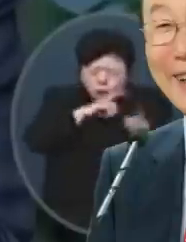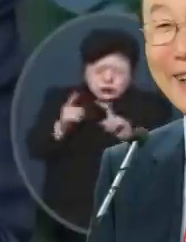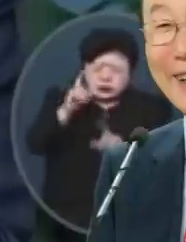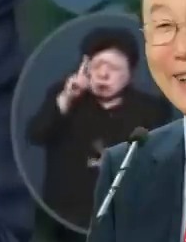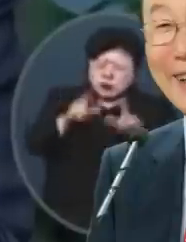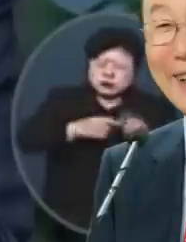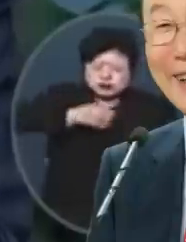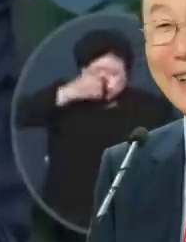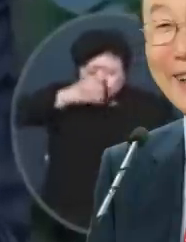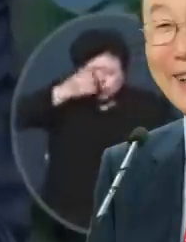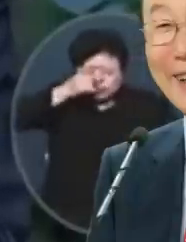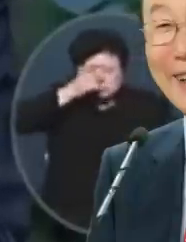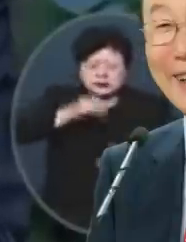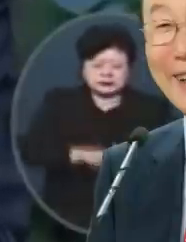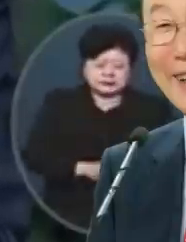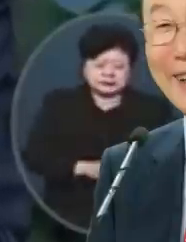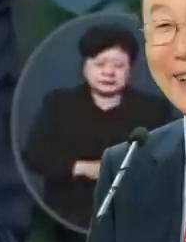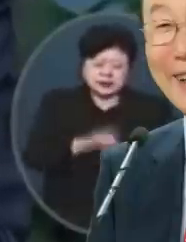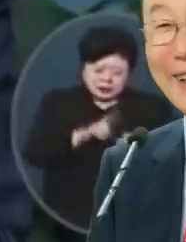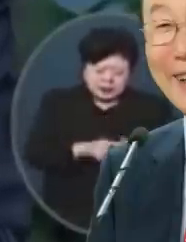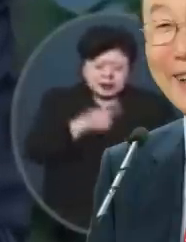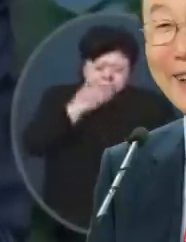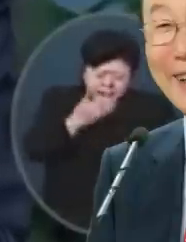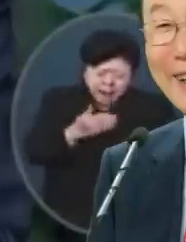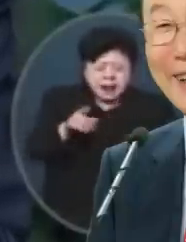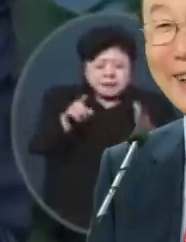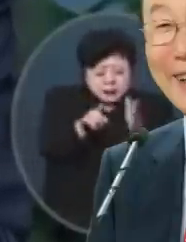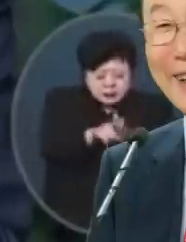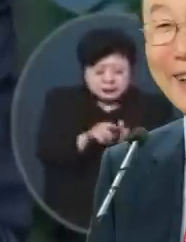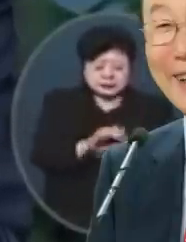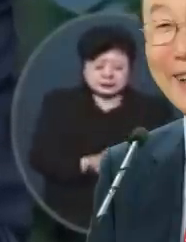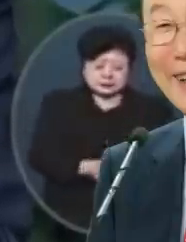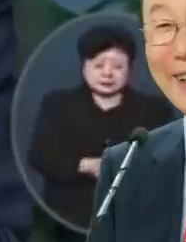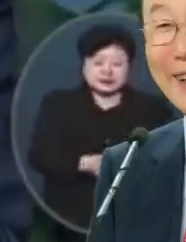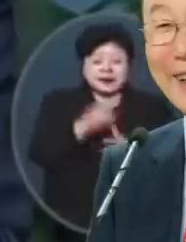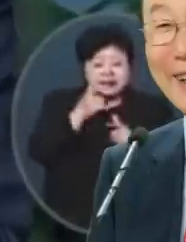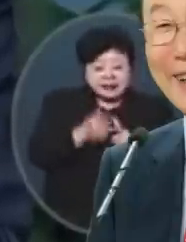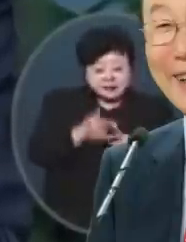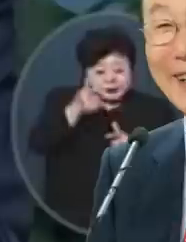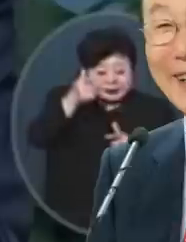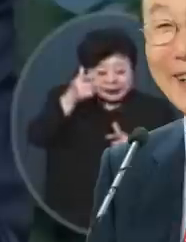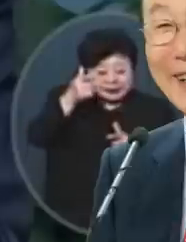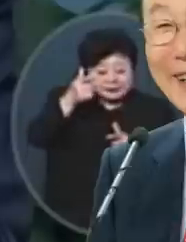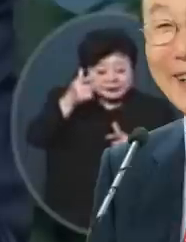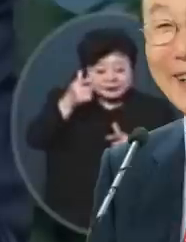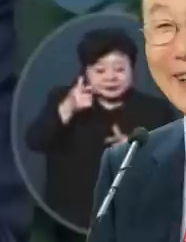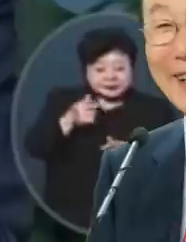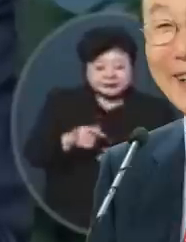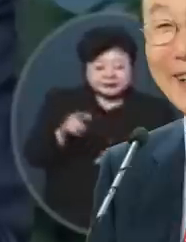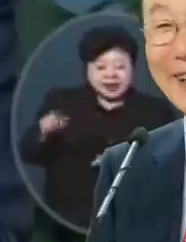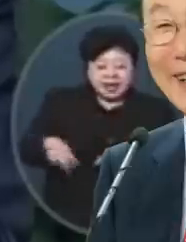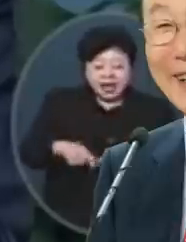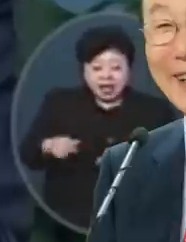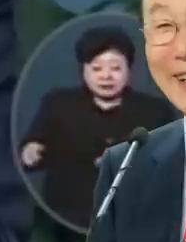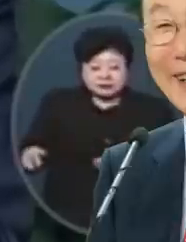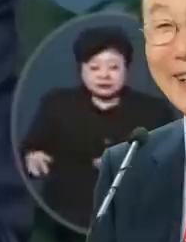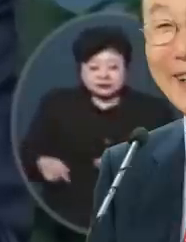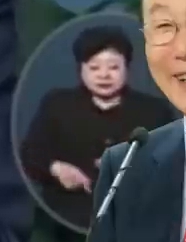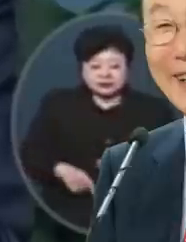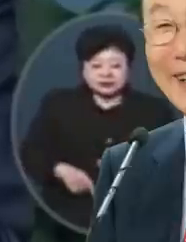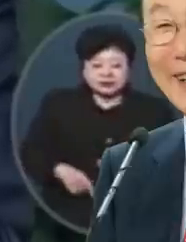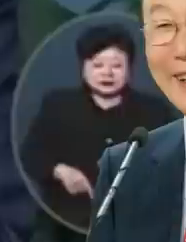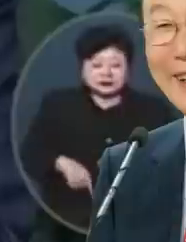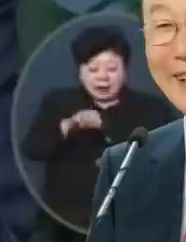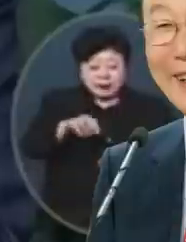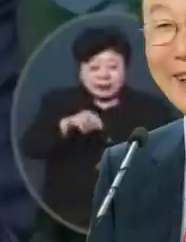모습을 꿈꾸었어. 그렇게 할 수 있다고 믿었어. 예수님이 하루 자기가 있는 곳을 지나갈